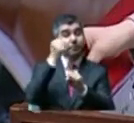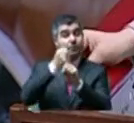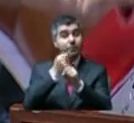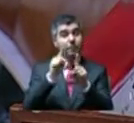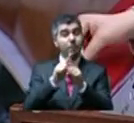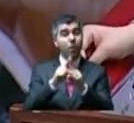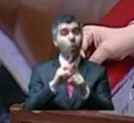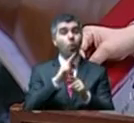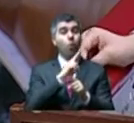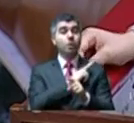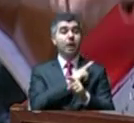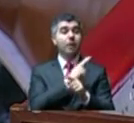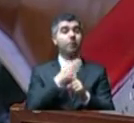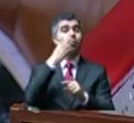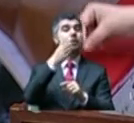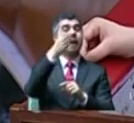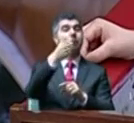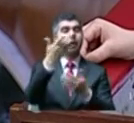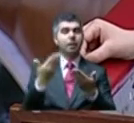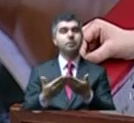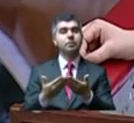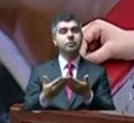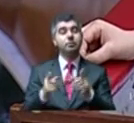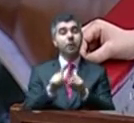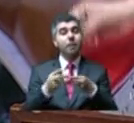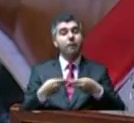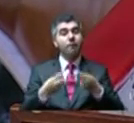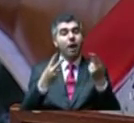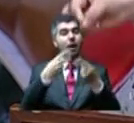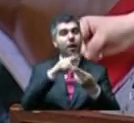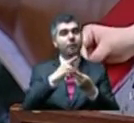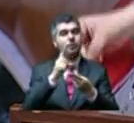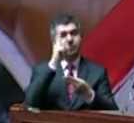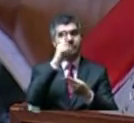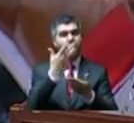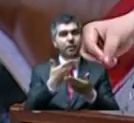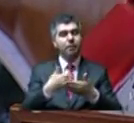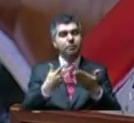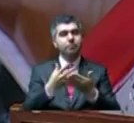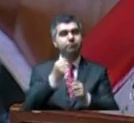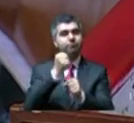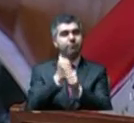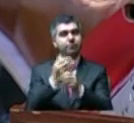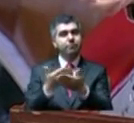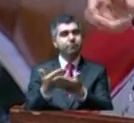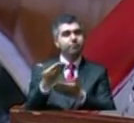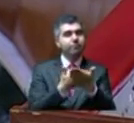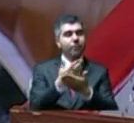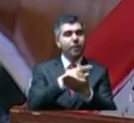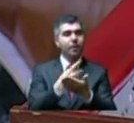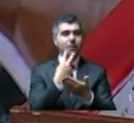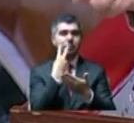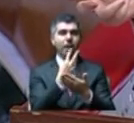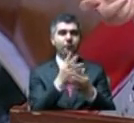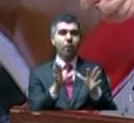اساتذه المستقبل وهم باحثين المستقبل. فتحنا ورش لاصلاح هذا السلك واستطعنا فعلا انه يكون عندنا نظره تشخيصيه عن